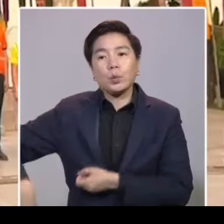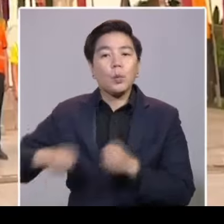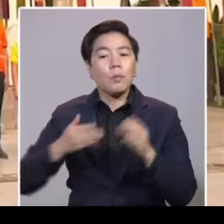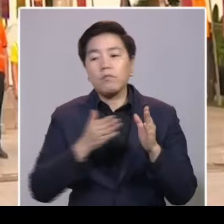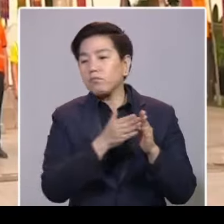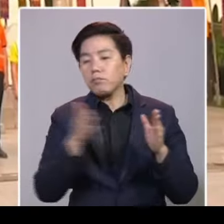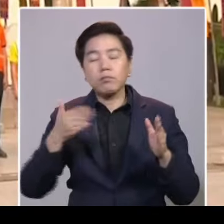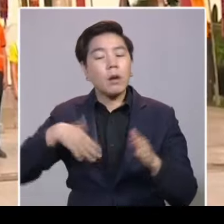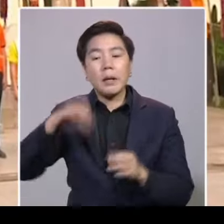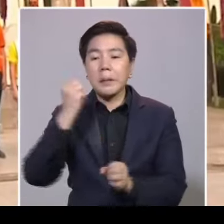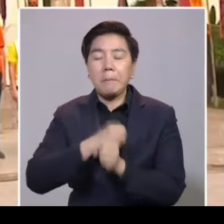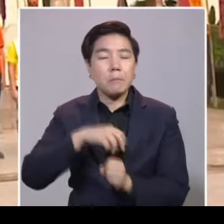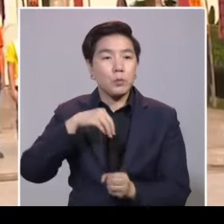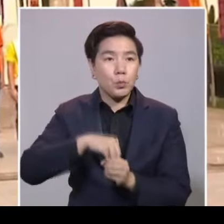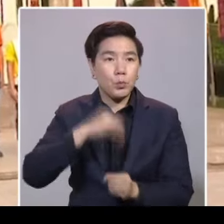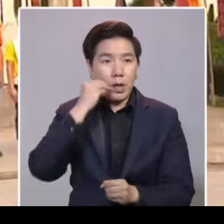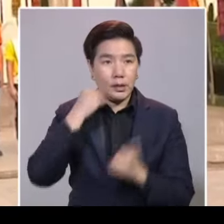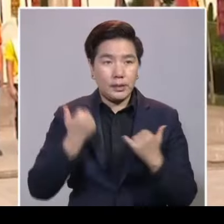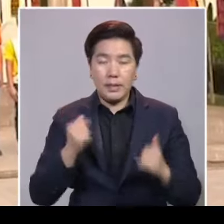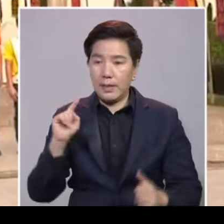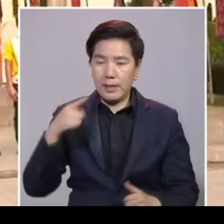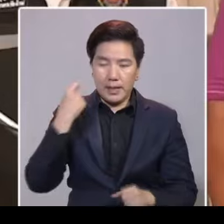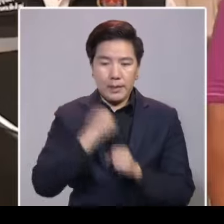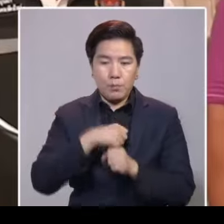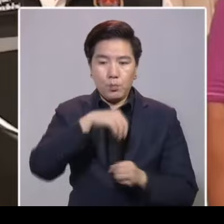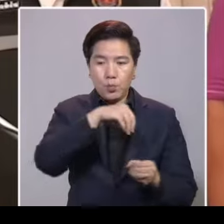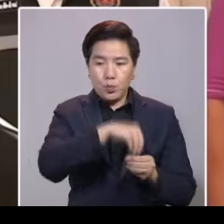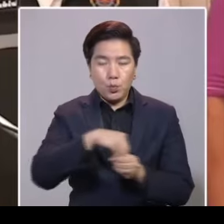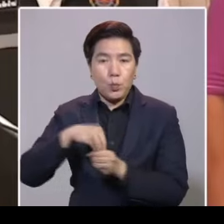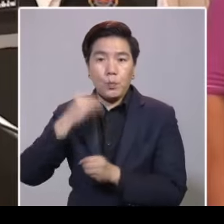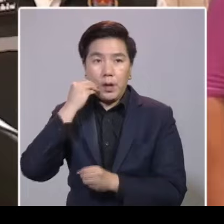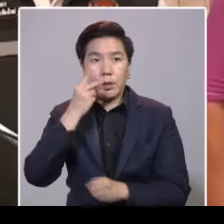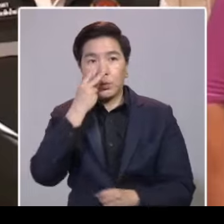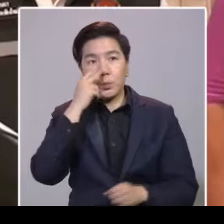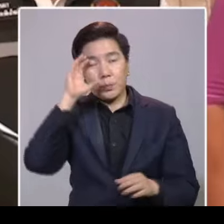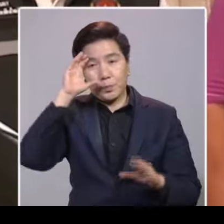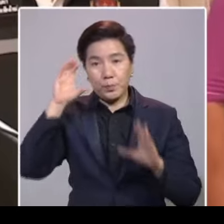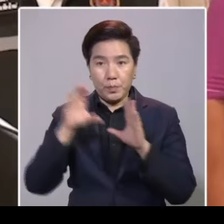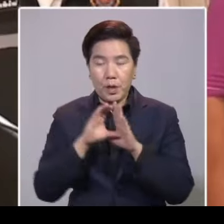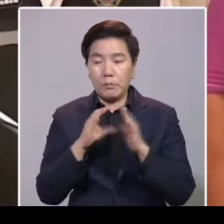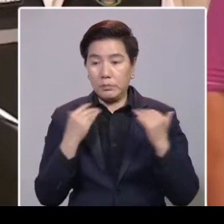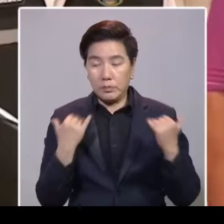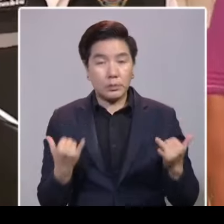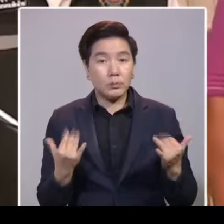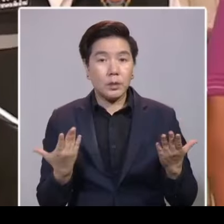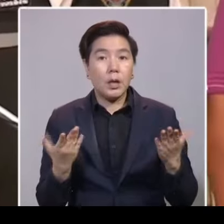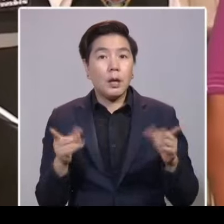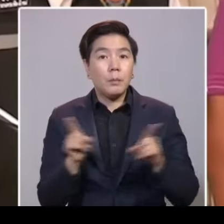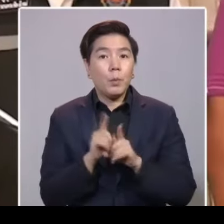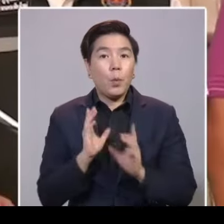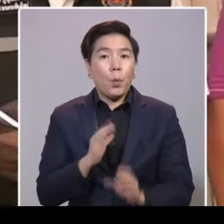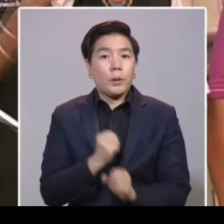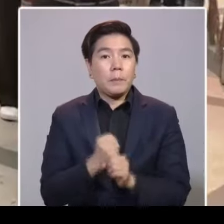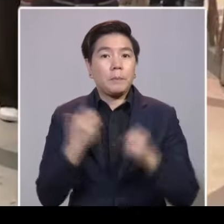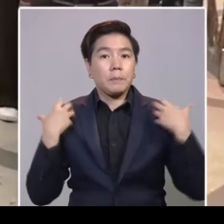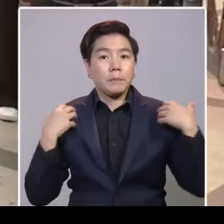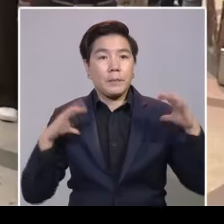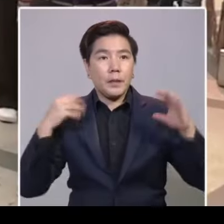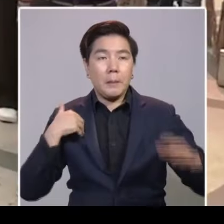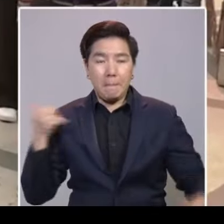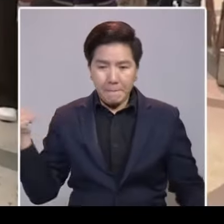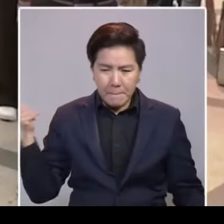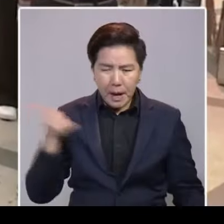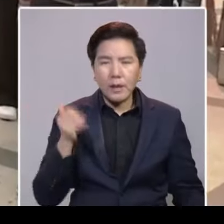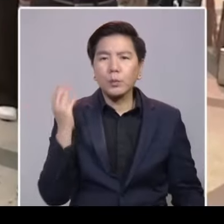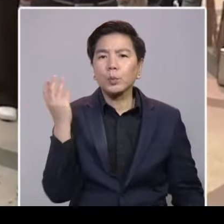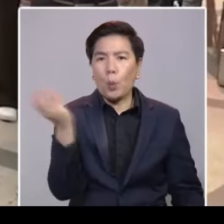ไปเลยนะครับวันนี้เป็วนแรกของการ Work From Homeก็คผชมดูบรรยากาศพบว่านะครัจนยี่ราชการมาทำง